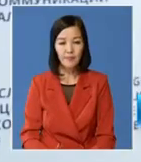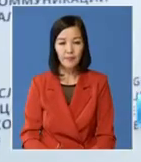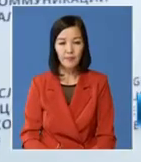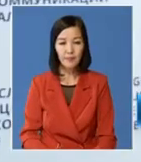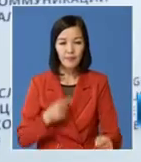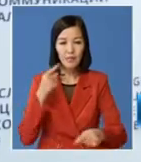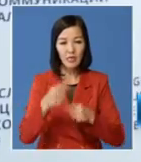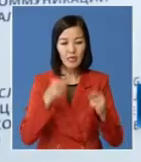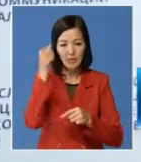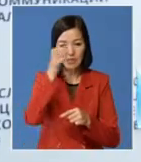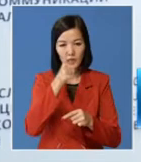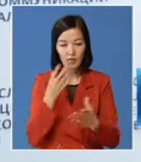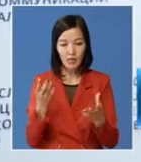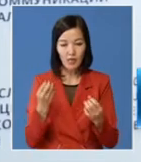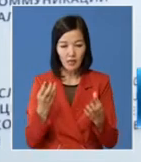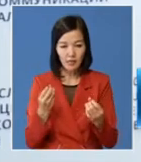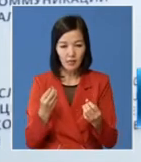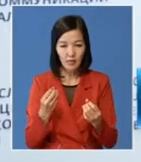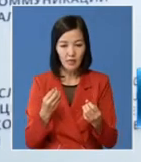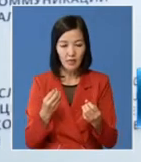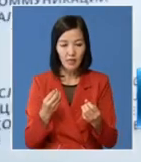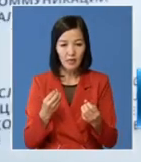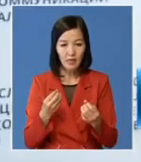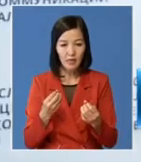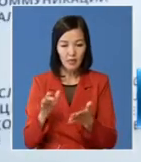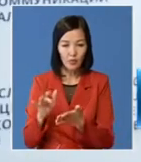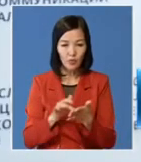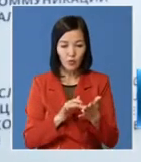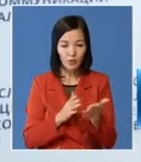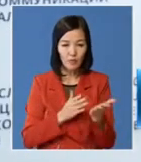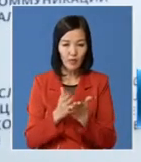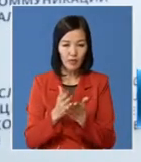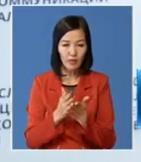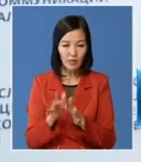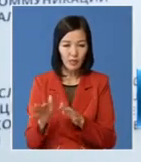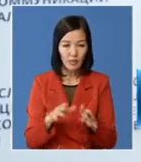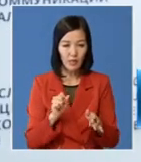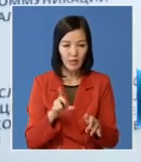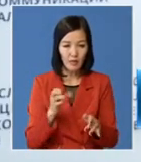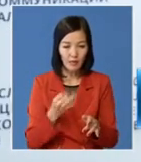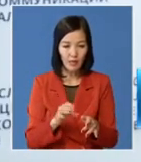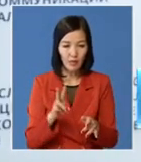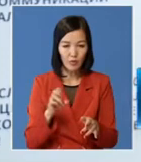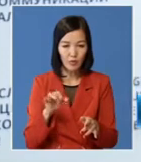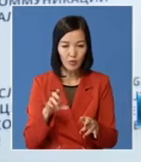Келесі жылға тағы да осындай шыңдарды бағындыру, мысалға айтатын болсақ, Абай шыңы, Нұрсұлтан шыңы,